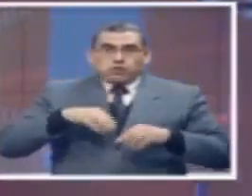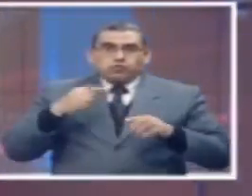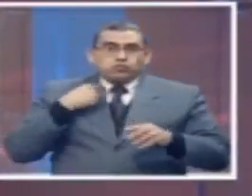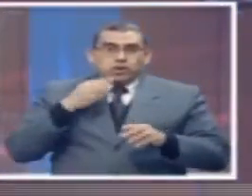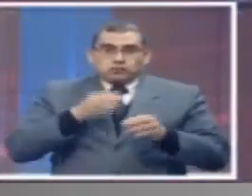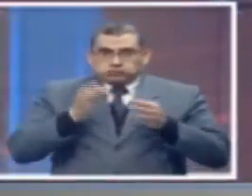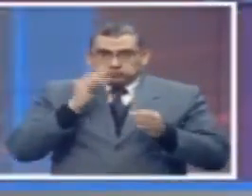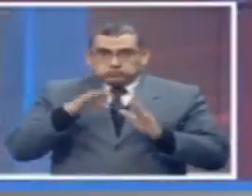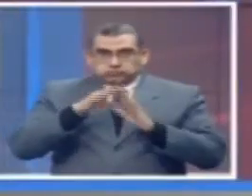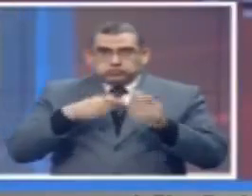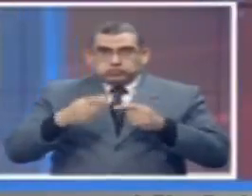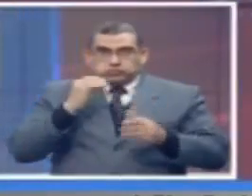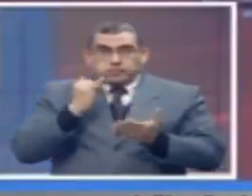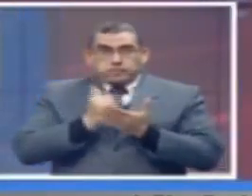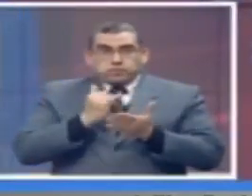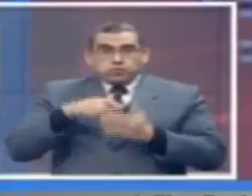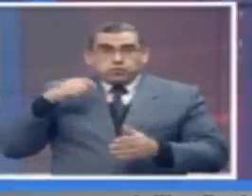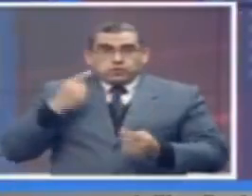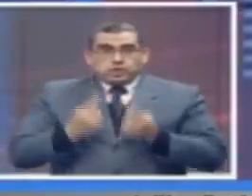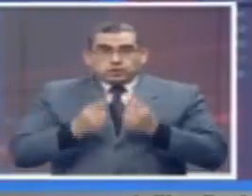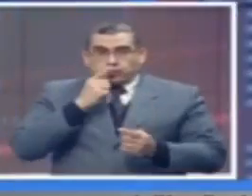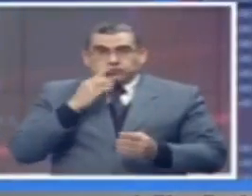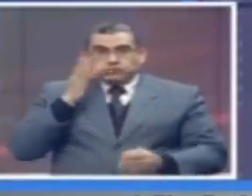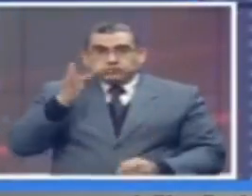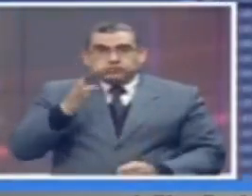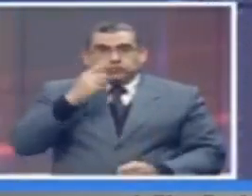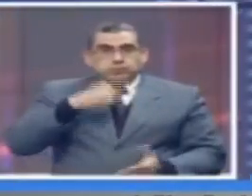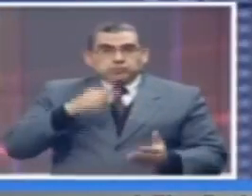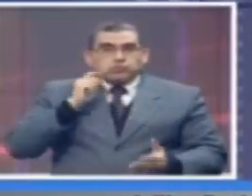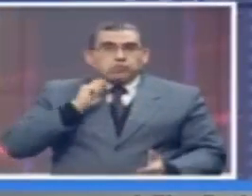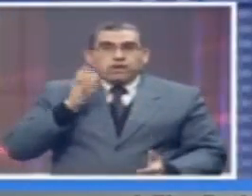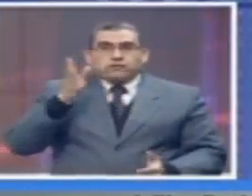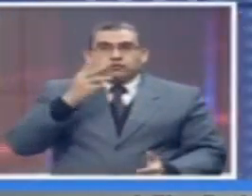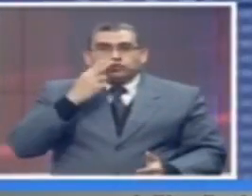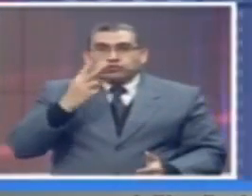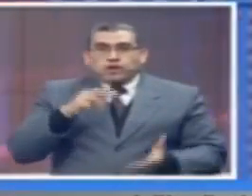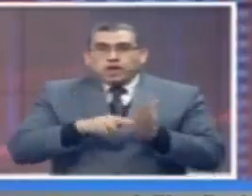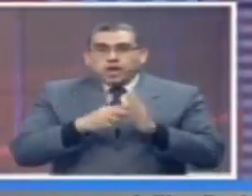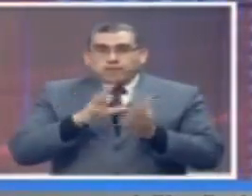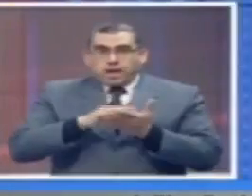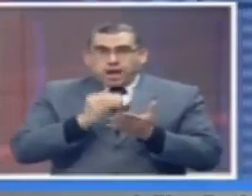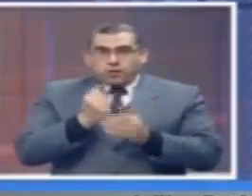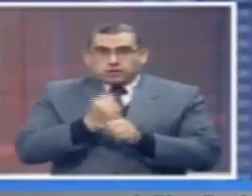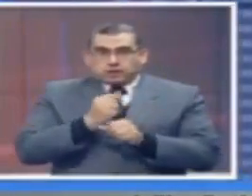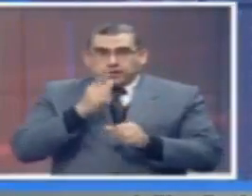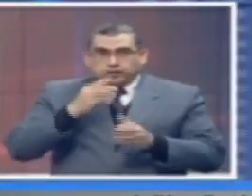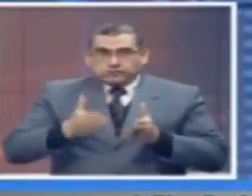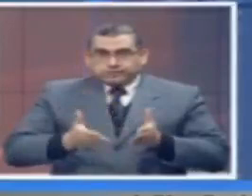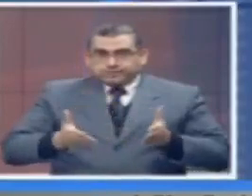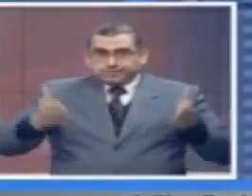الحديثة، يقوم مسؤولو وزارة الزراعة بجولات ميدانية في محافظات المرحلة الأولى